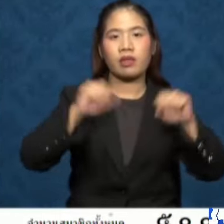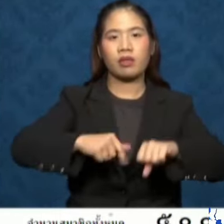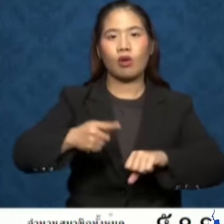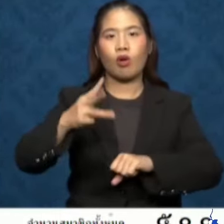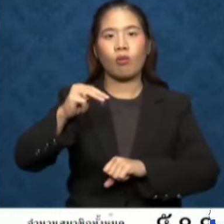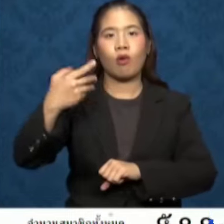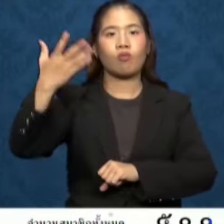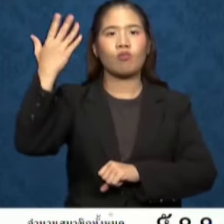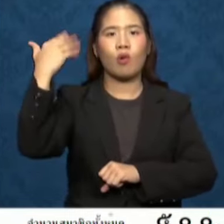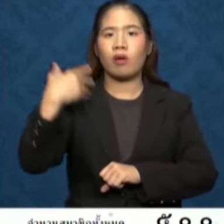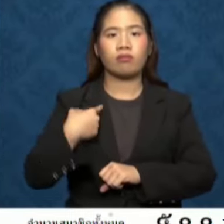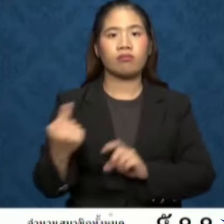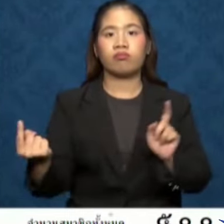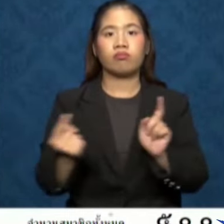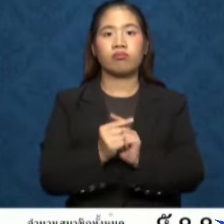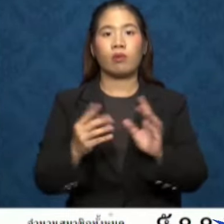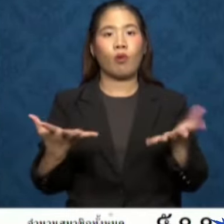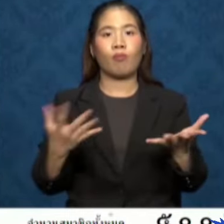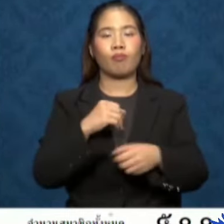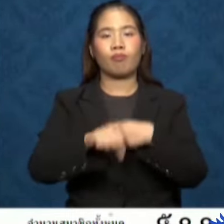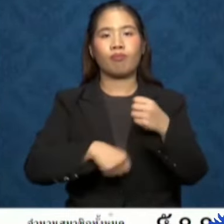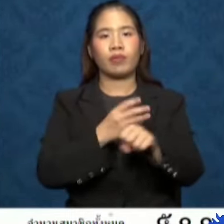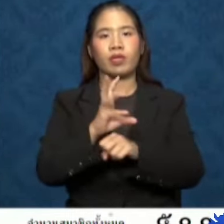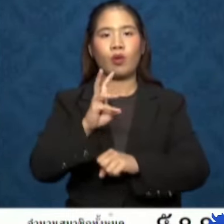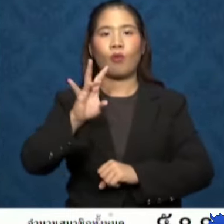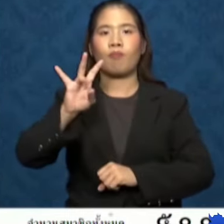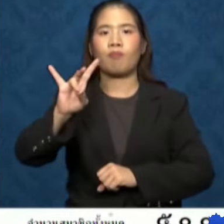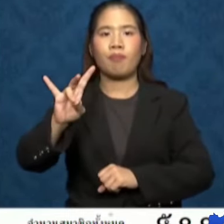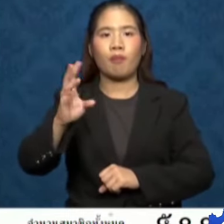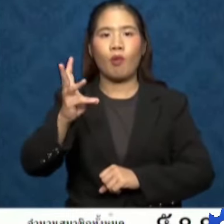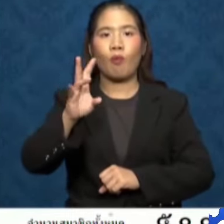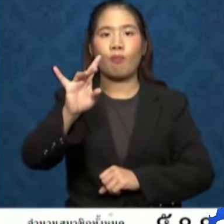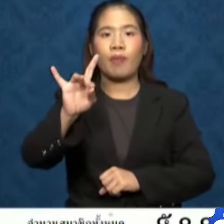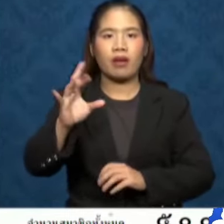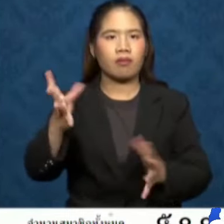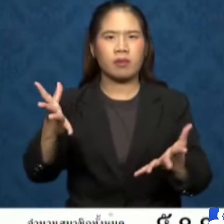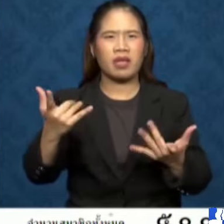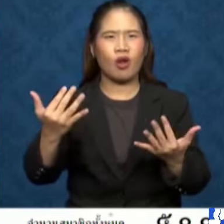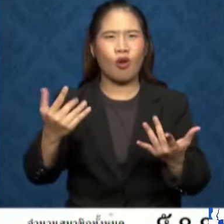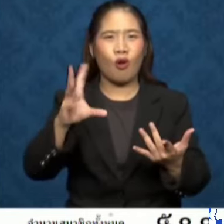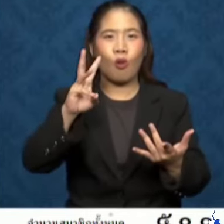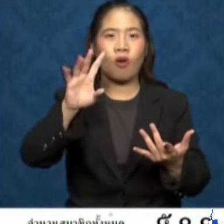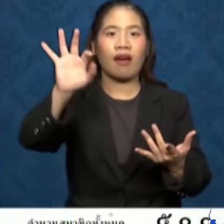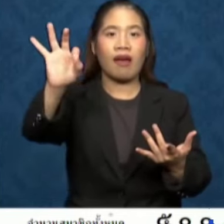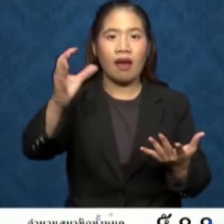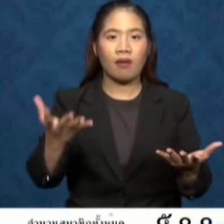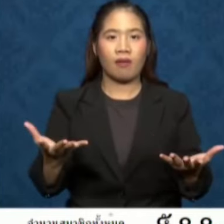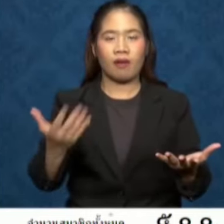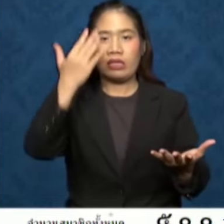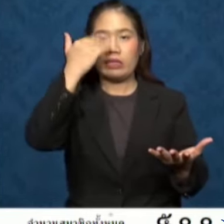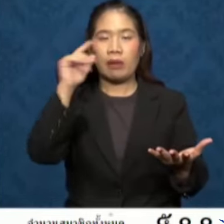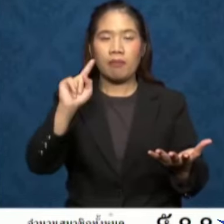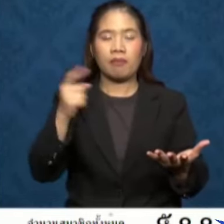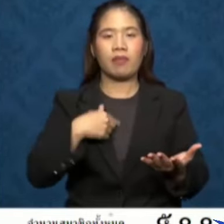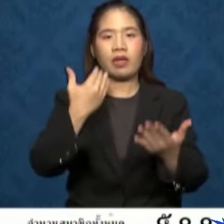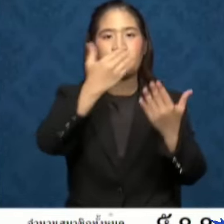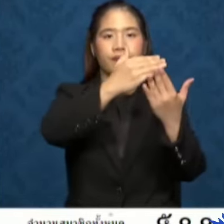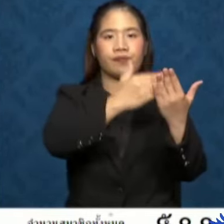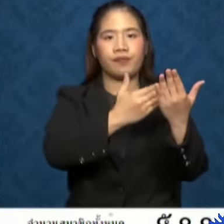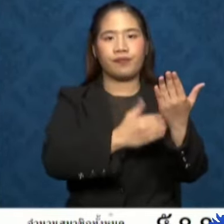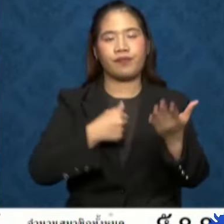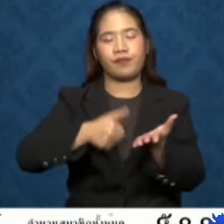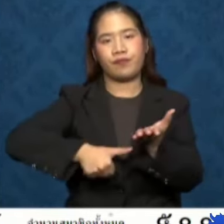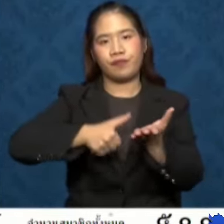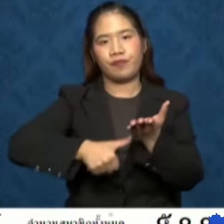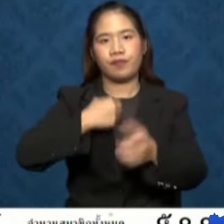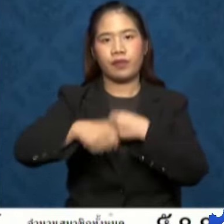พบเป็นไปได้ว่าปี 68ก็อาจจะไม่ทันเข้าอีกทีก็ปี 69เพราะอะไรรู้มครับท่านประธานรายการการก่อหนี้ผูกพัน